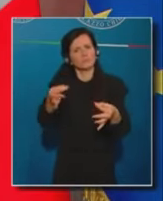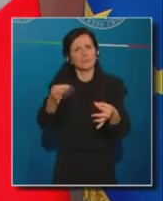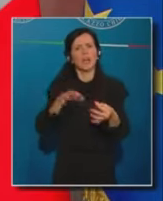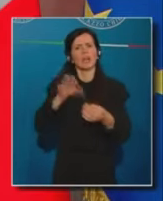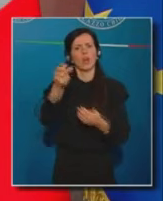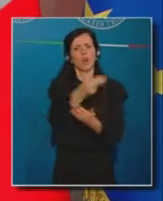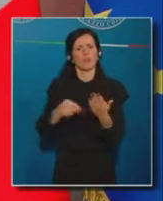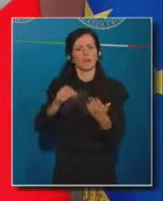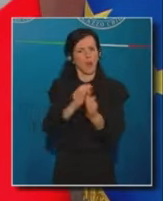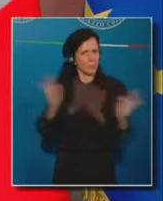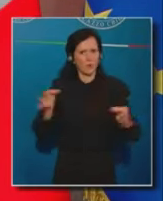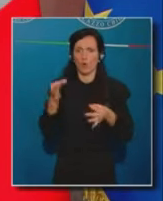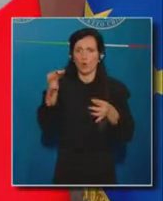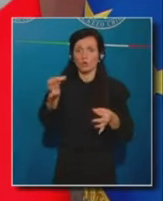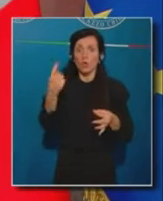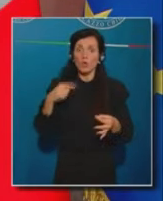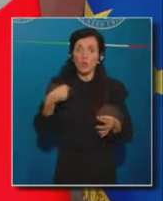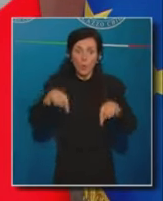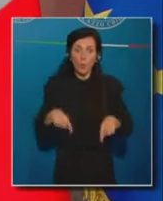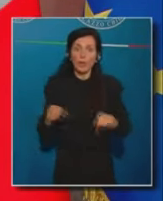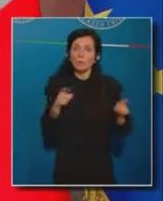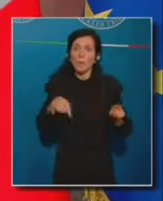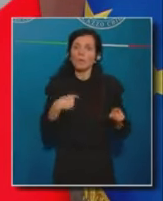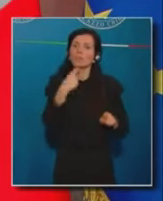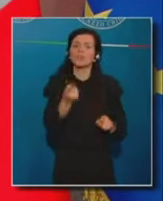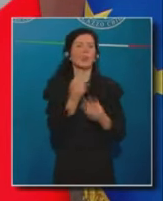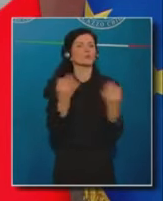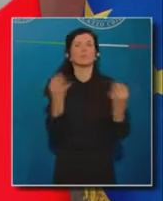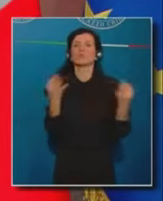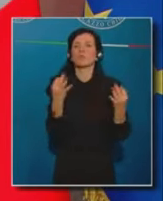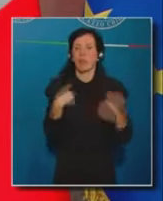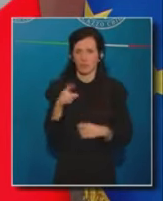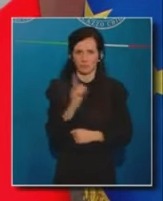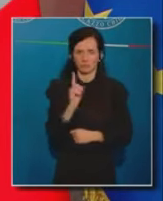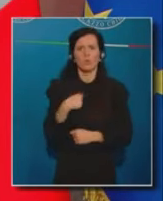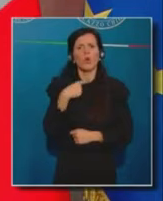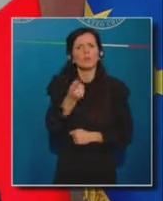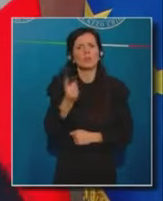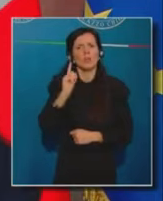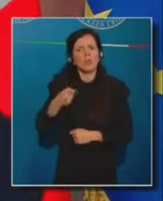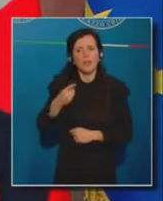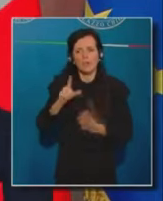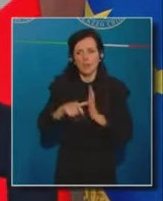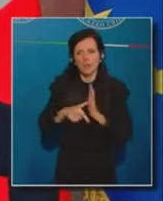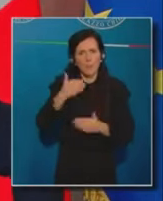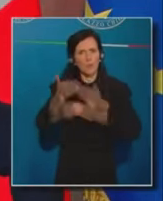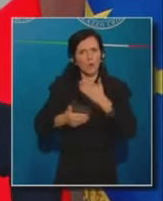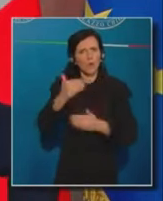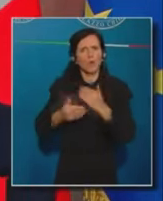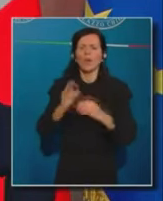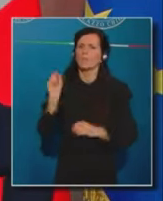qui a dire che va tutto bene sto a dire che dobbiamo accelerare la ragione per cui ho subito sollecitato dei